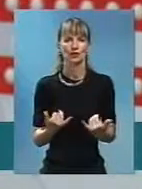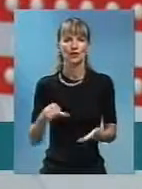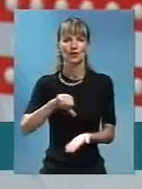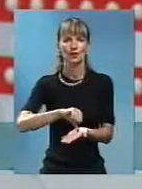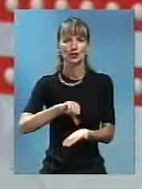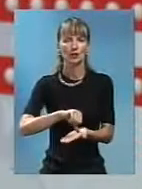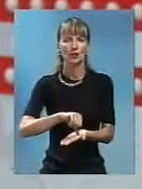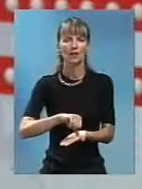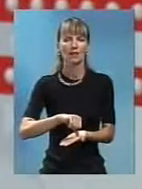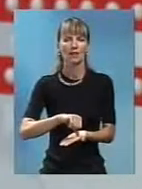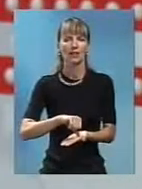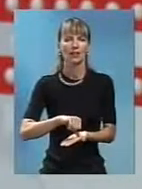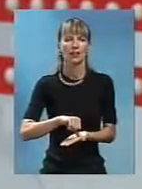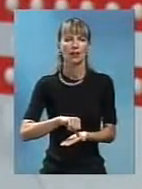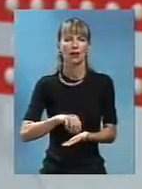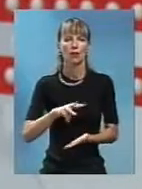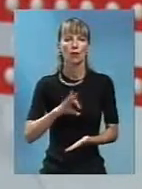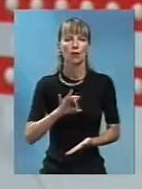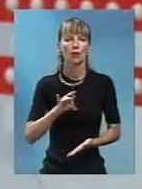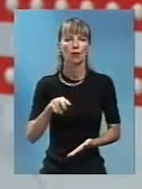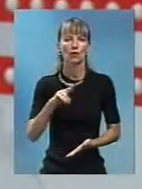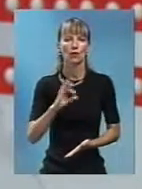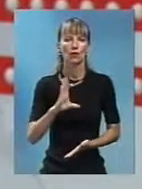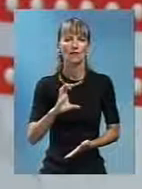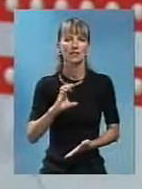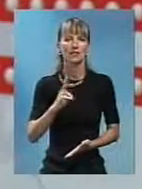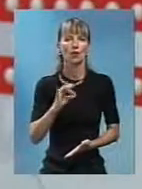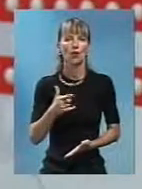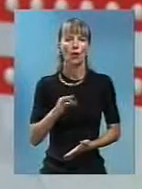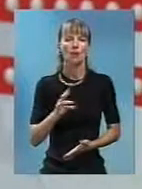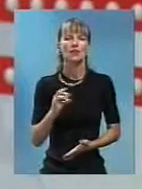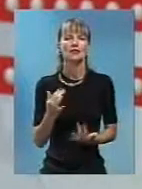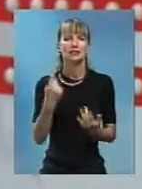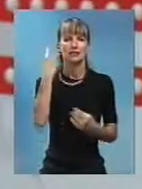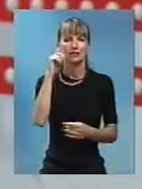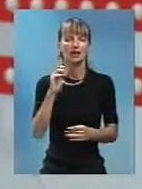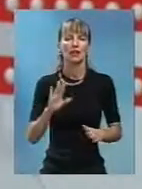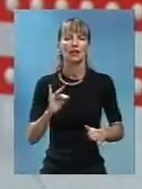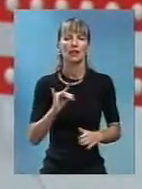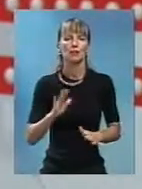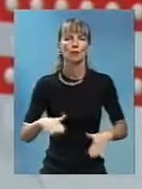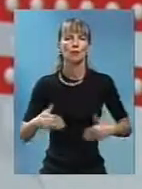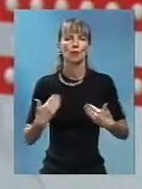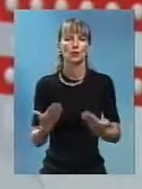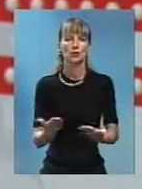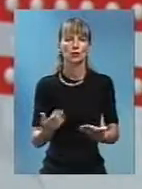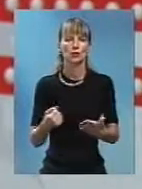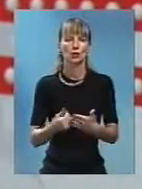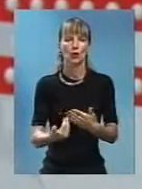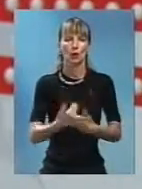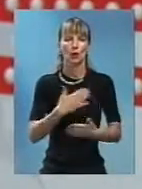виступав, Михайла Мордовського, не стільки ідея, скільки пропозиція до